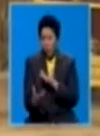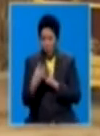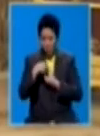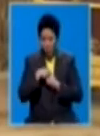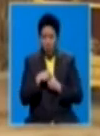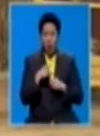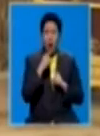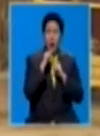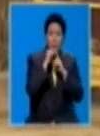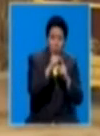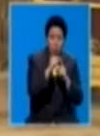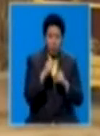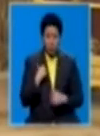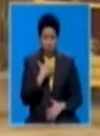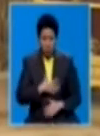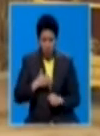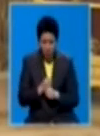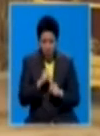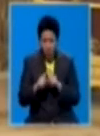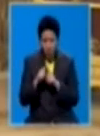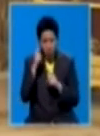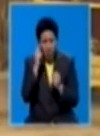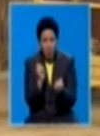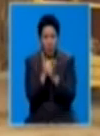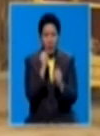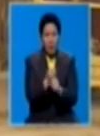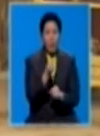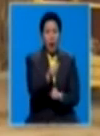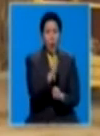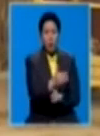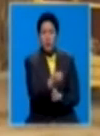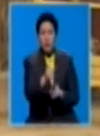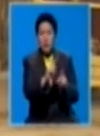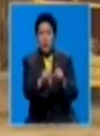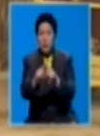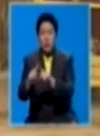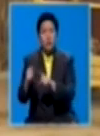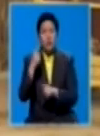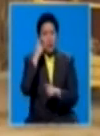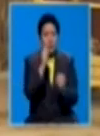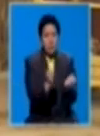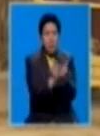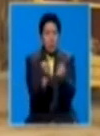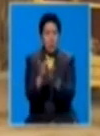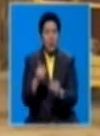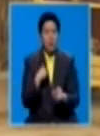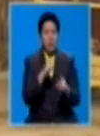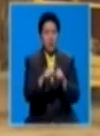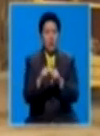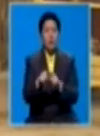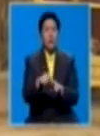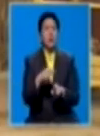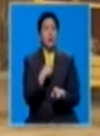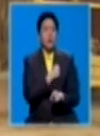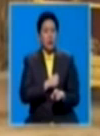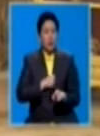าจาทางใจนะครับ ทำให้คนถึงเขาพ่อแม่พี่น้องหรือบุคคลที่มีอุปการะคุณนะครับ